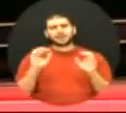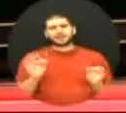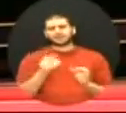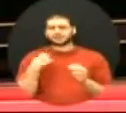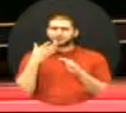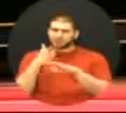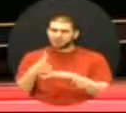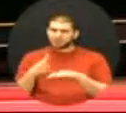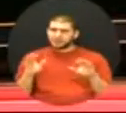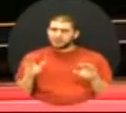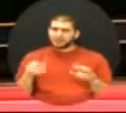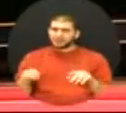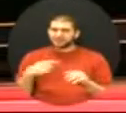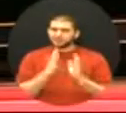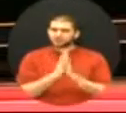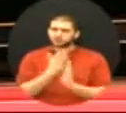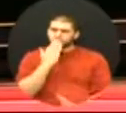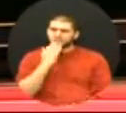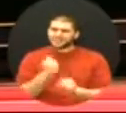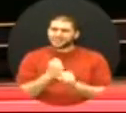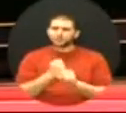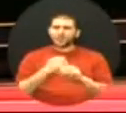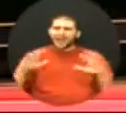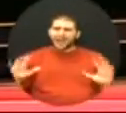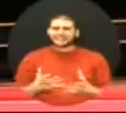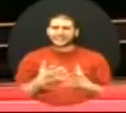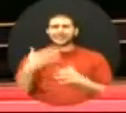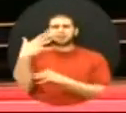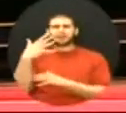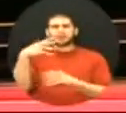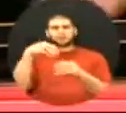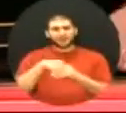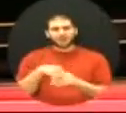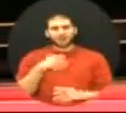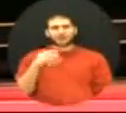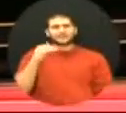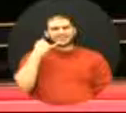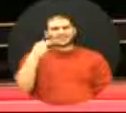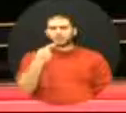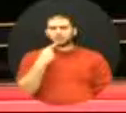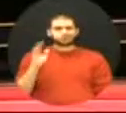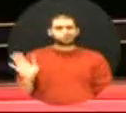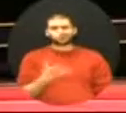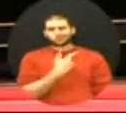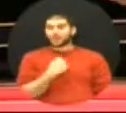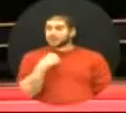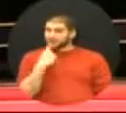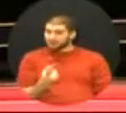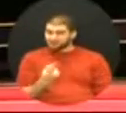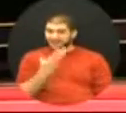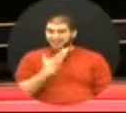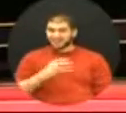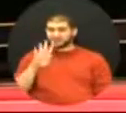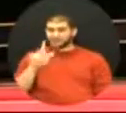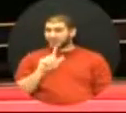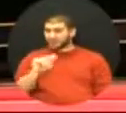תעשו לי טובה. תעשו עצרת ממלכתית מכילה. אז עשה לי בוז'י את התנועה הזאת, ואני אמרתי לרב בני לאו, אל